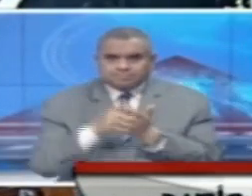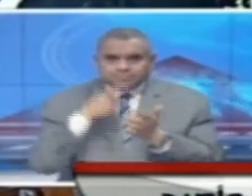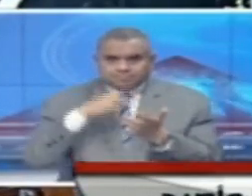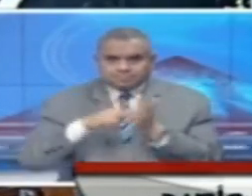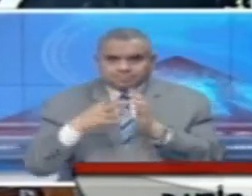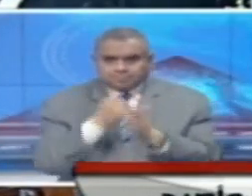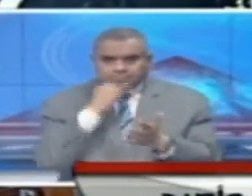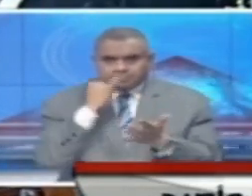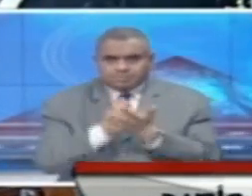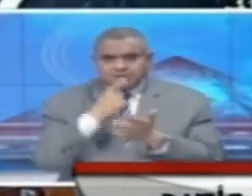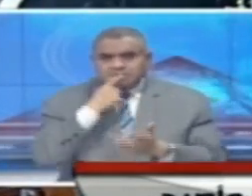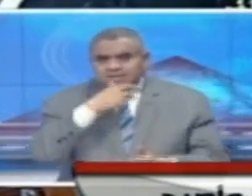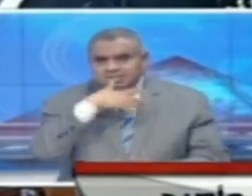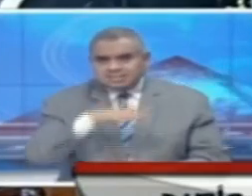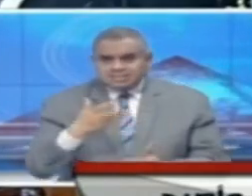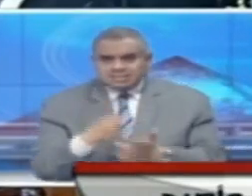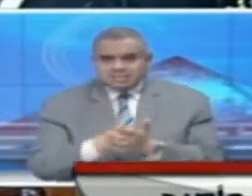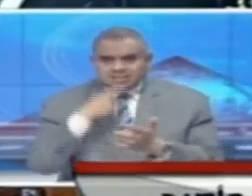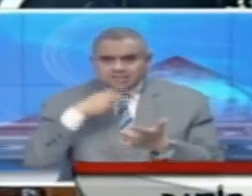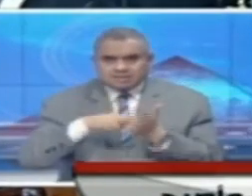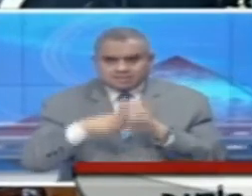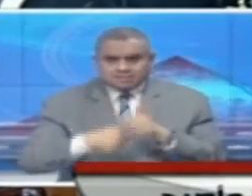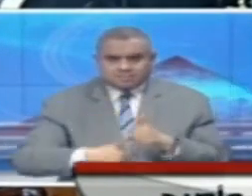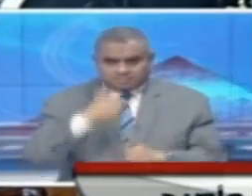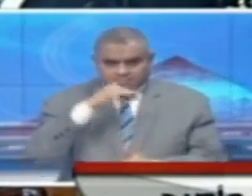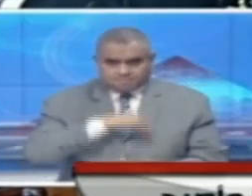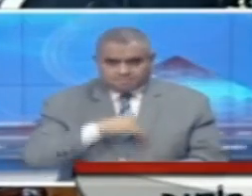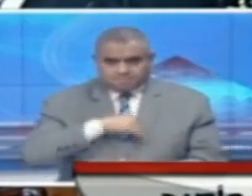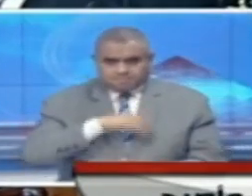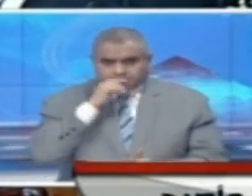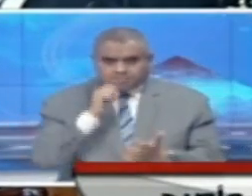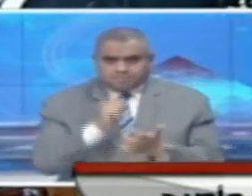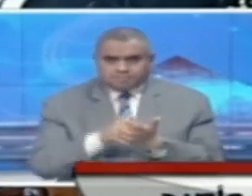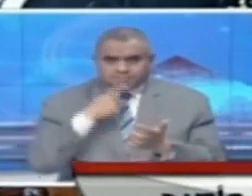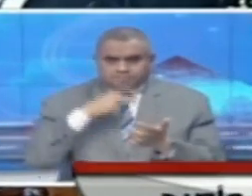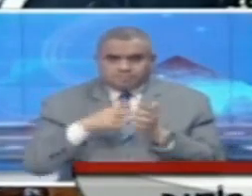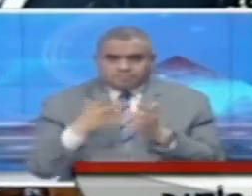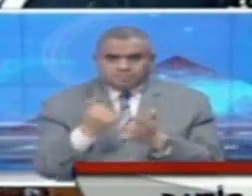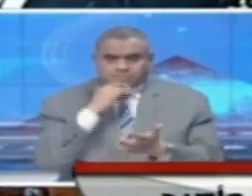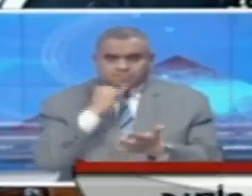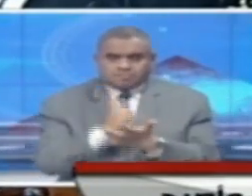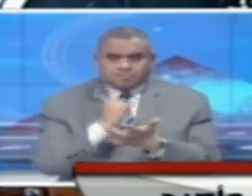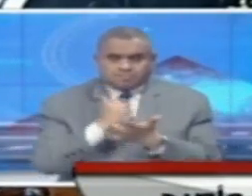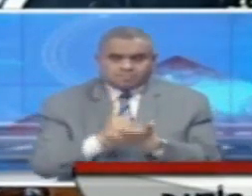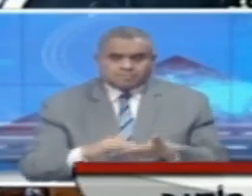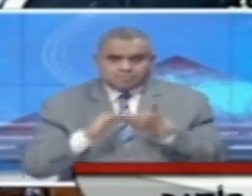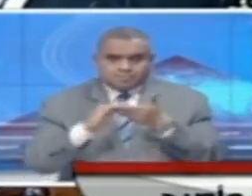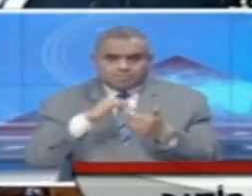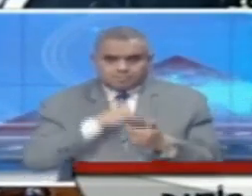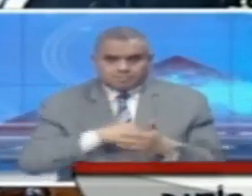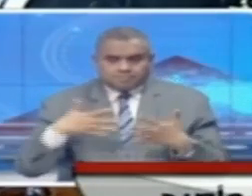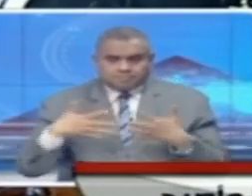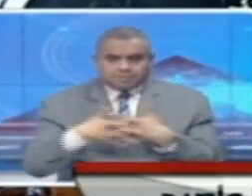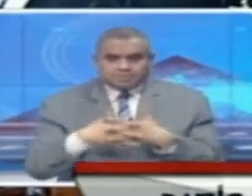مشتقات البلازما، وأنا وزير للدفاع. تصوروا الحلم ده بدأ وانا وزير الدفاع ولم يتحقق